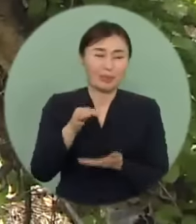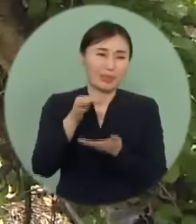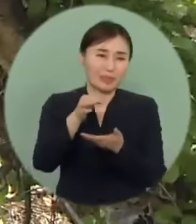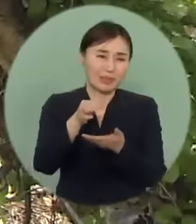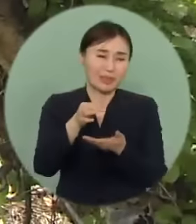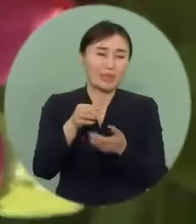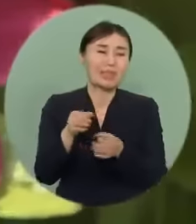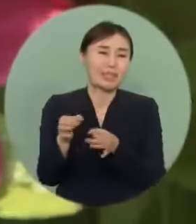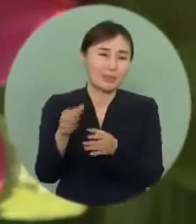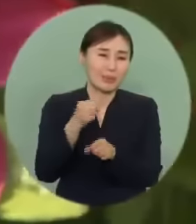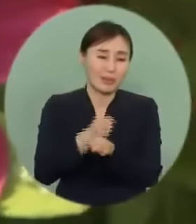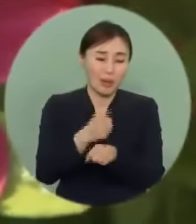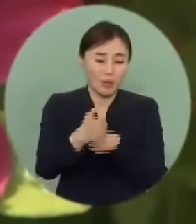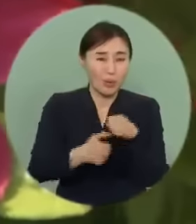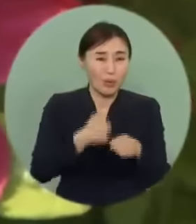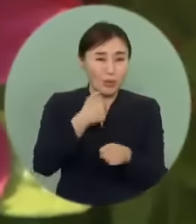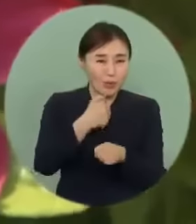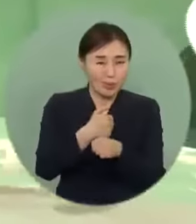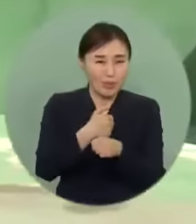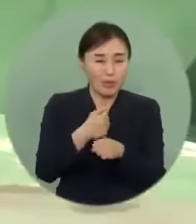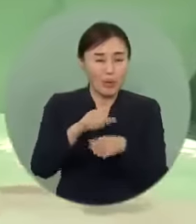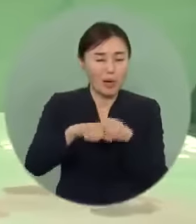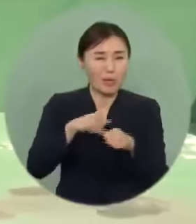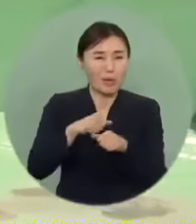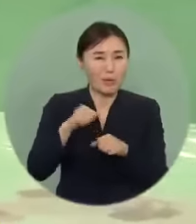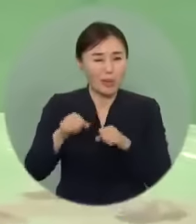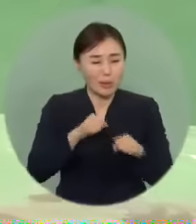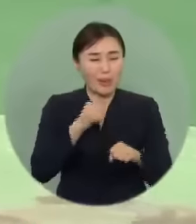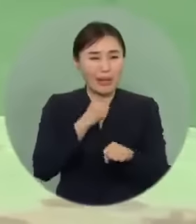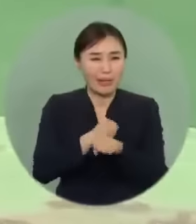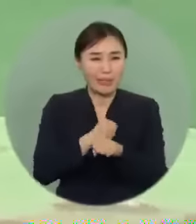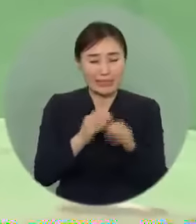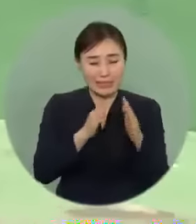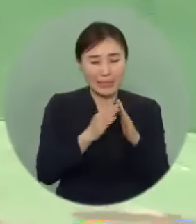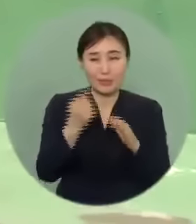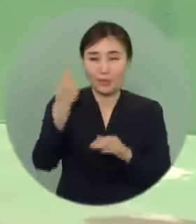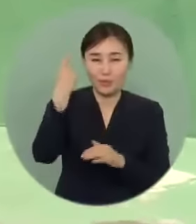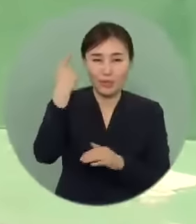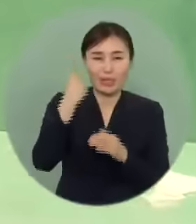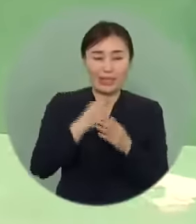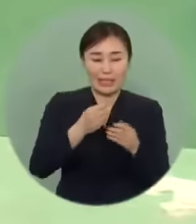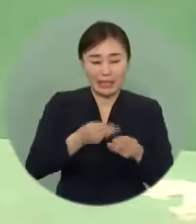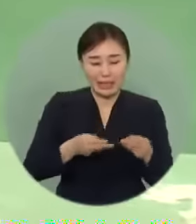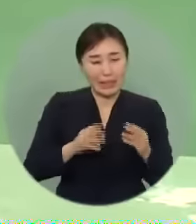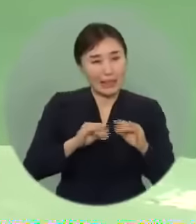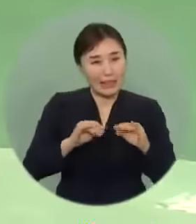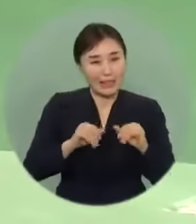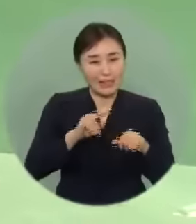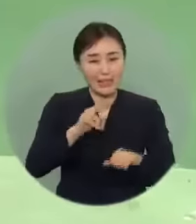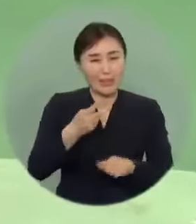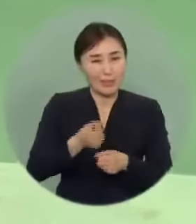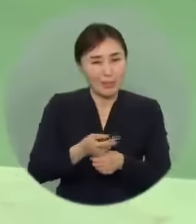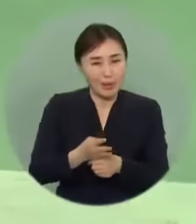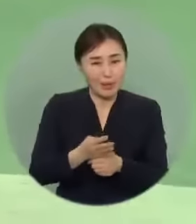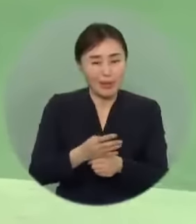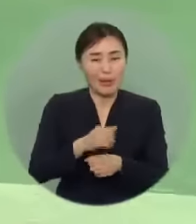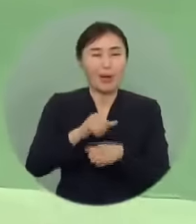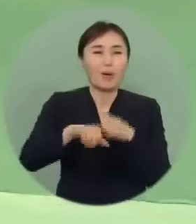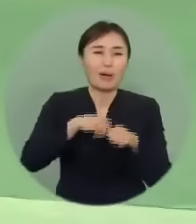반평생을 환경운동에 헌신했던 고 국순군 씨는 자신이 살던 이 집과 뒤쪽 임야 200평을 환경교육을 위해